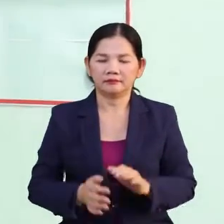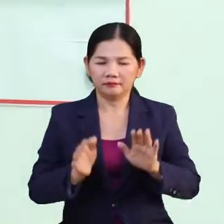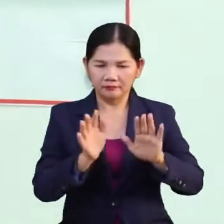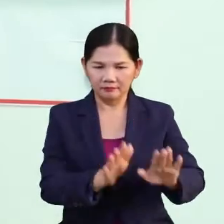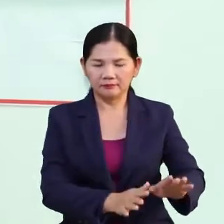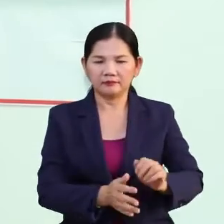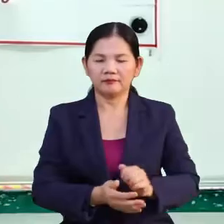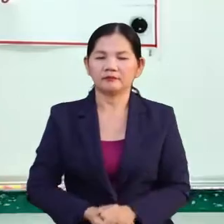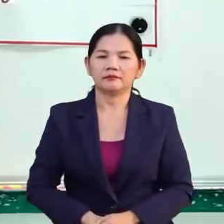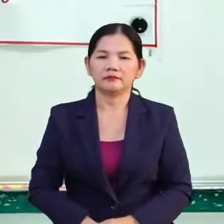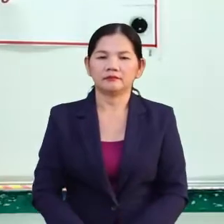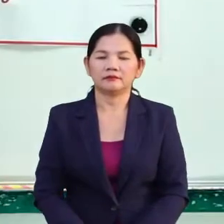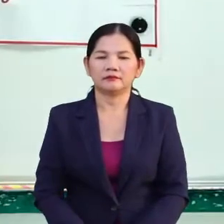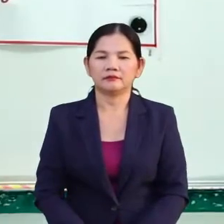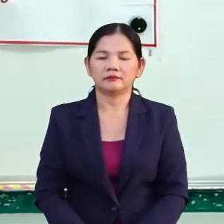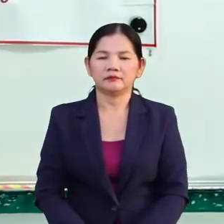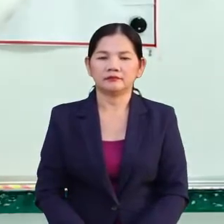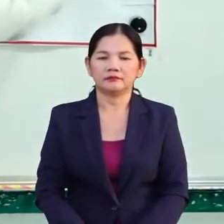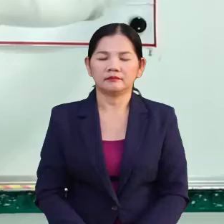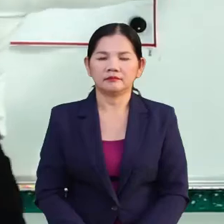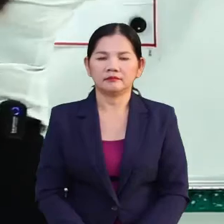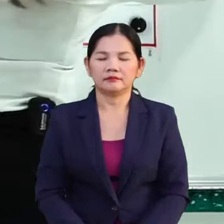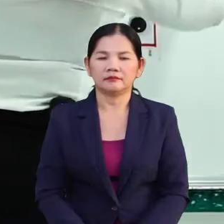យើង